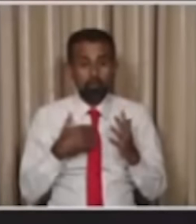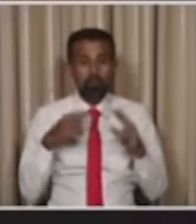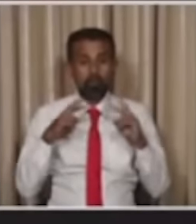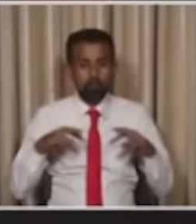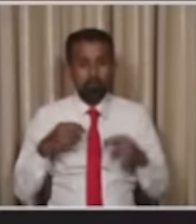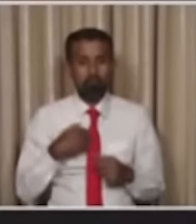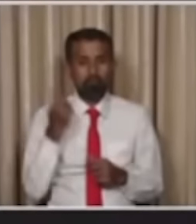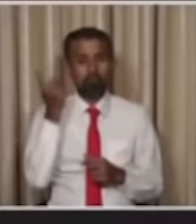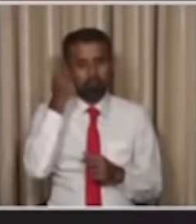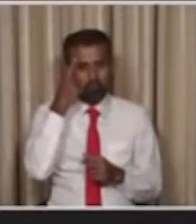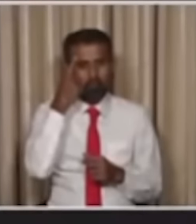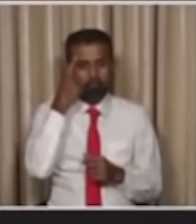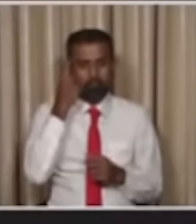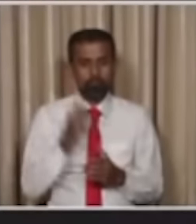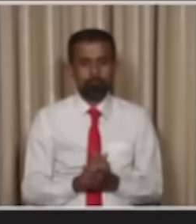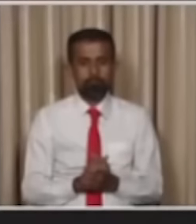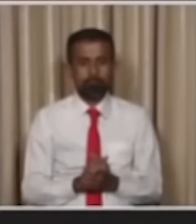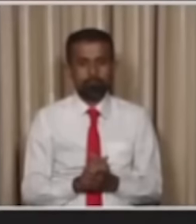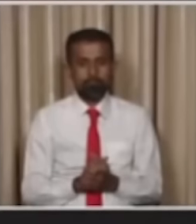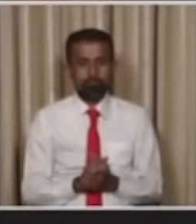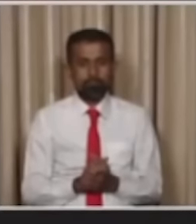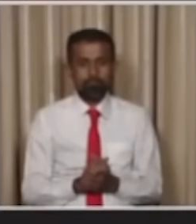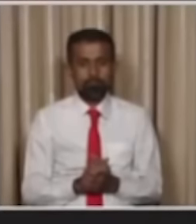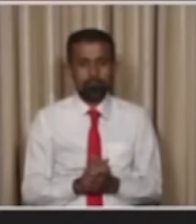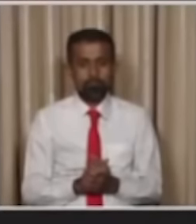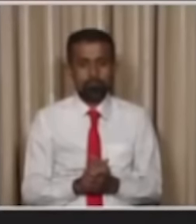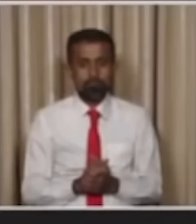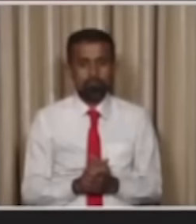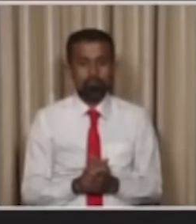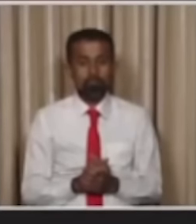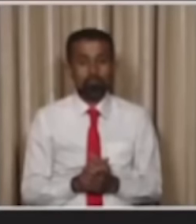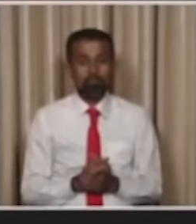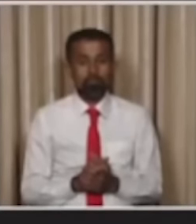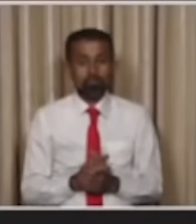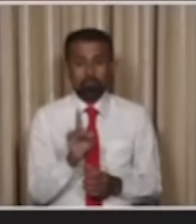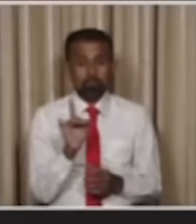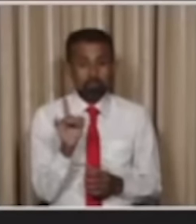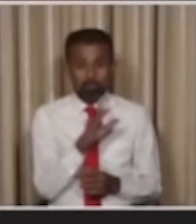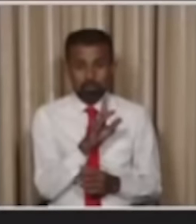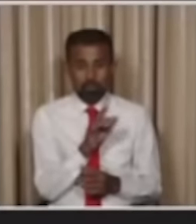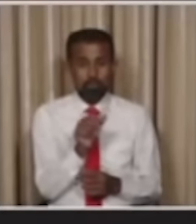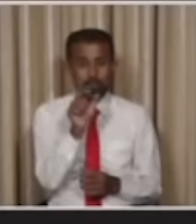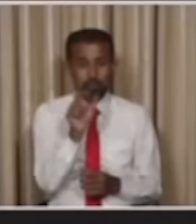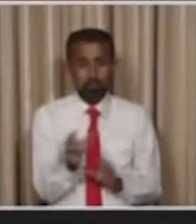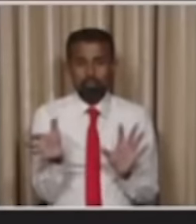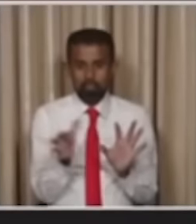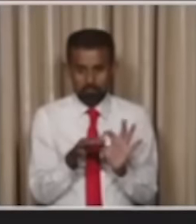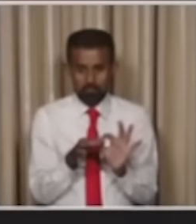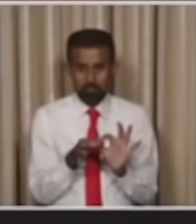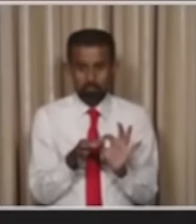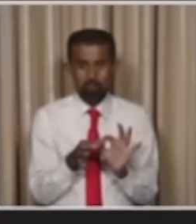තියෙන මිනිස්සු විදියට. ඉගෙන මේකට ඉගෙන අවමාෂයෙන් ඍජු ලෙසම යම් පුද්ගල සම්බන්ධයක්